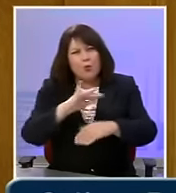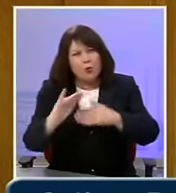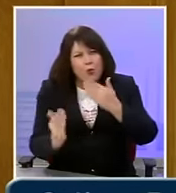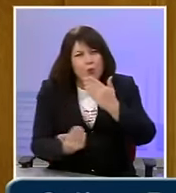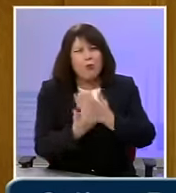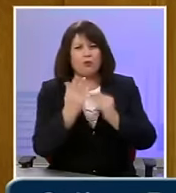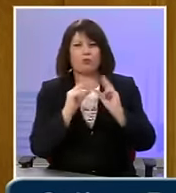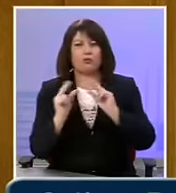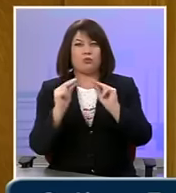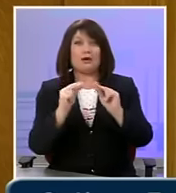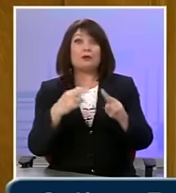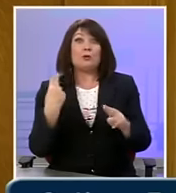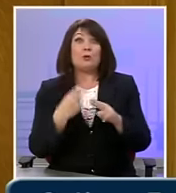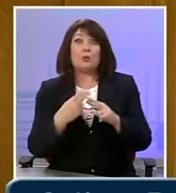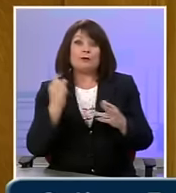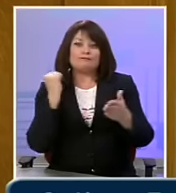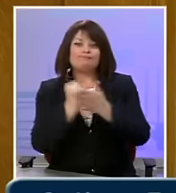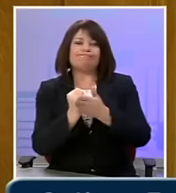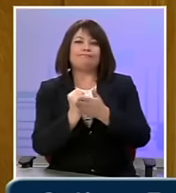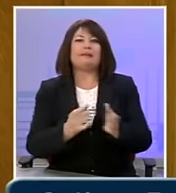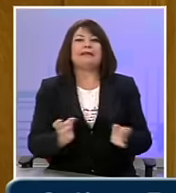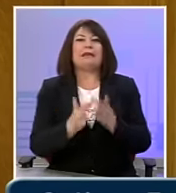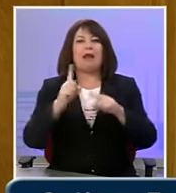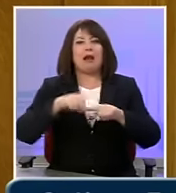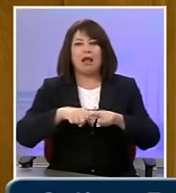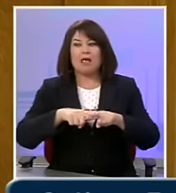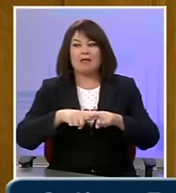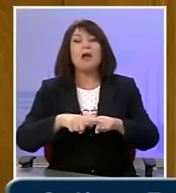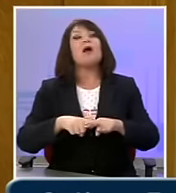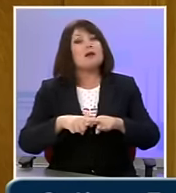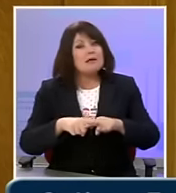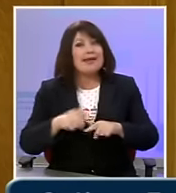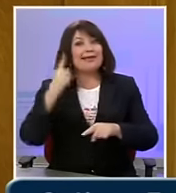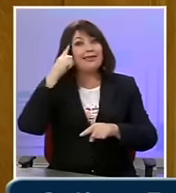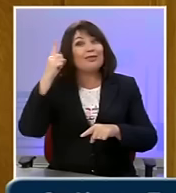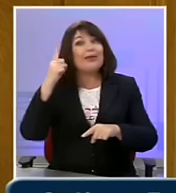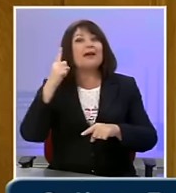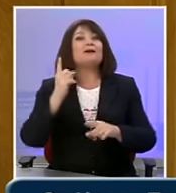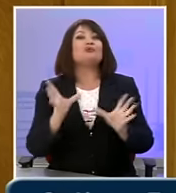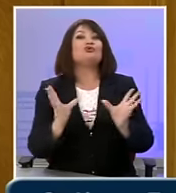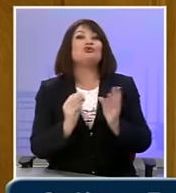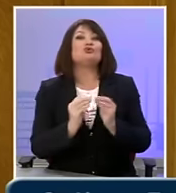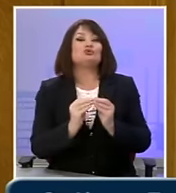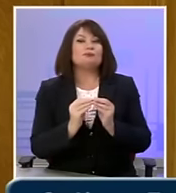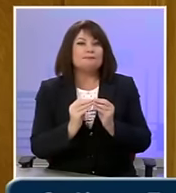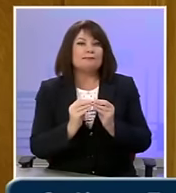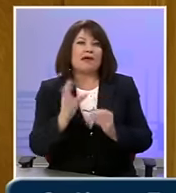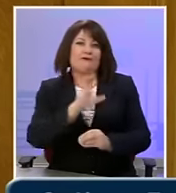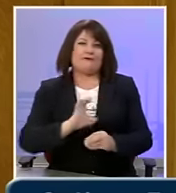την τύχη της Ελλάδας, αλλά και μιας ιδέας που έχουμε για την Ευρώπη. Πολλές